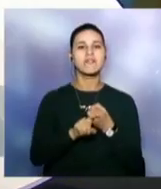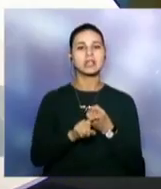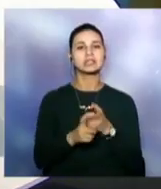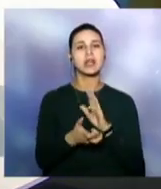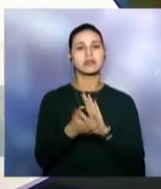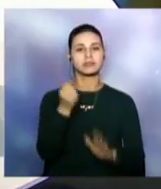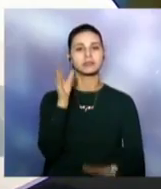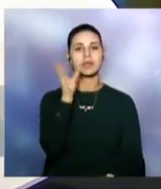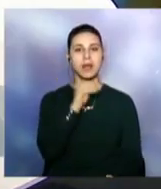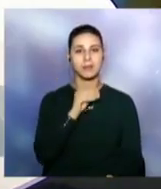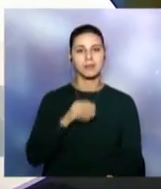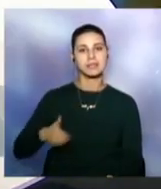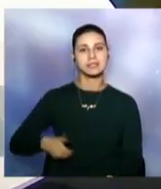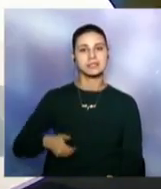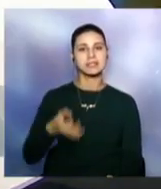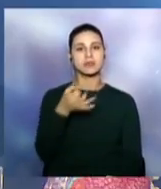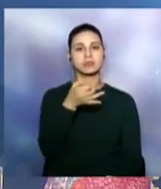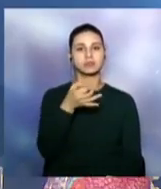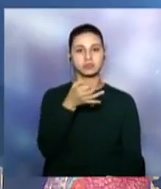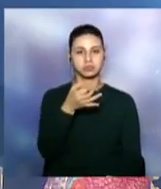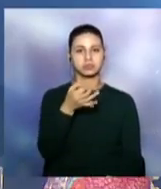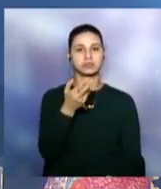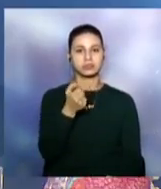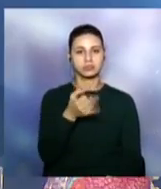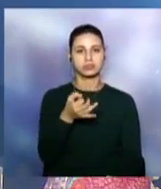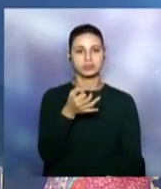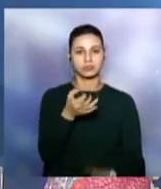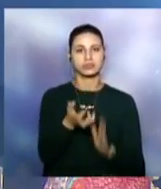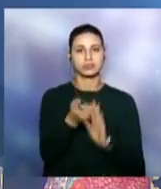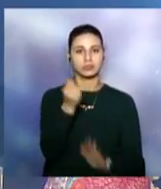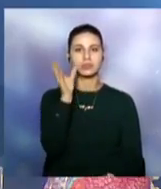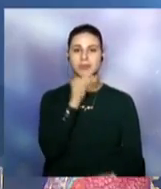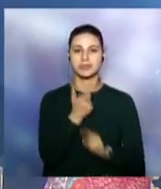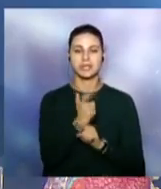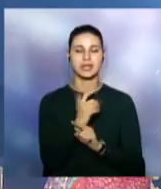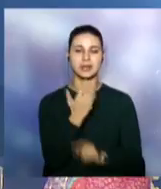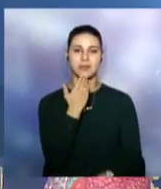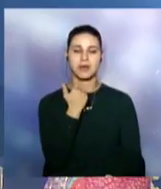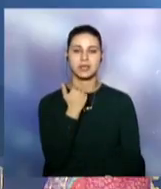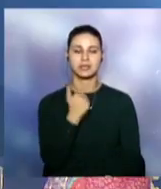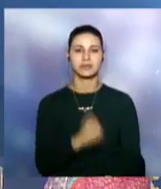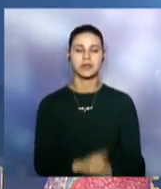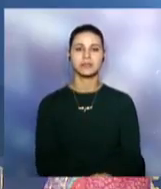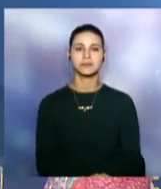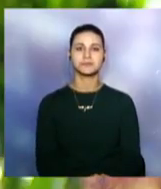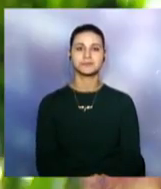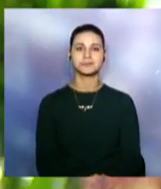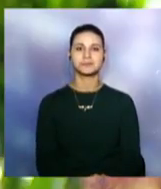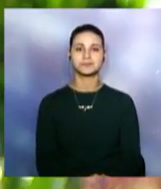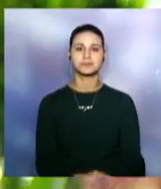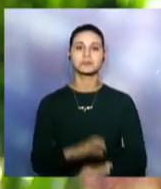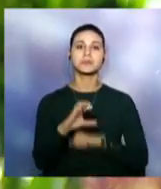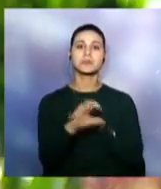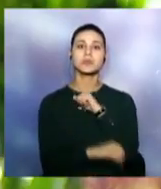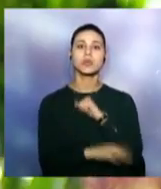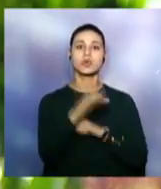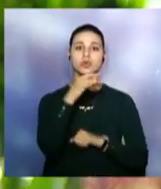გაკეთებული აგრეთვე. ანუ ექინოკოკის ცისტას ვიღებთ ლაპაროსკოპიურად. ძალიან მარტივად. აგრეთვე ბოლო პერიოდში